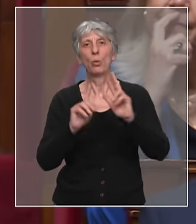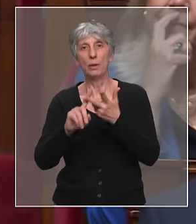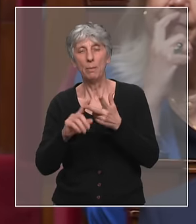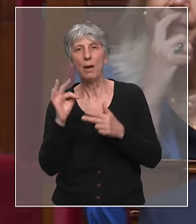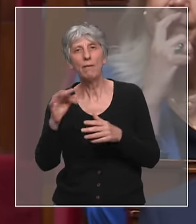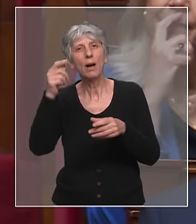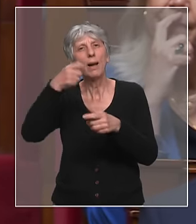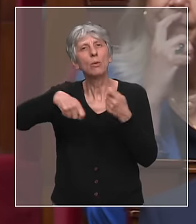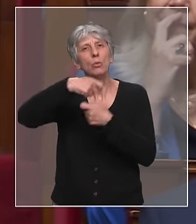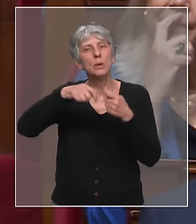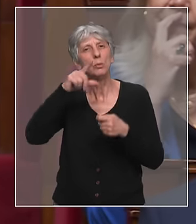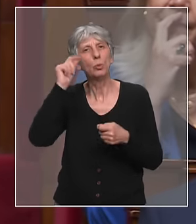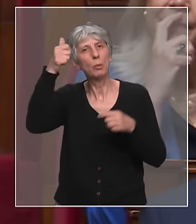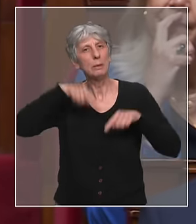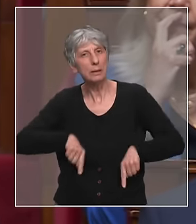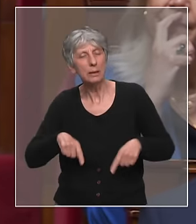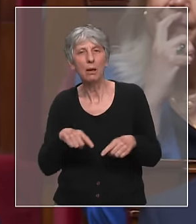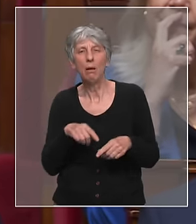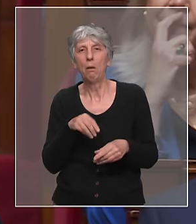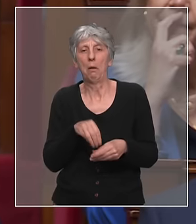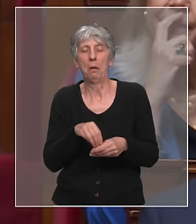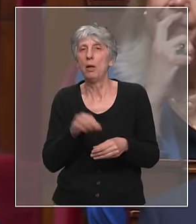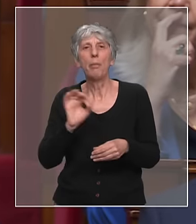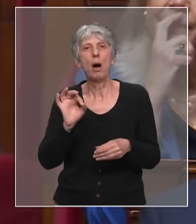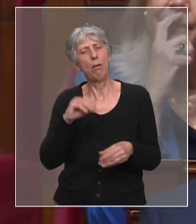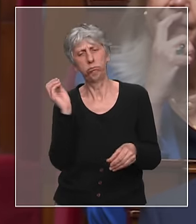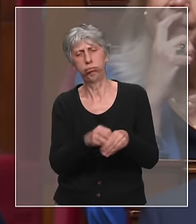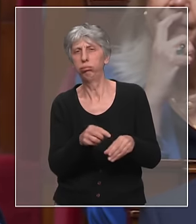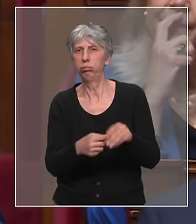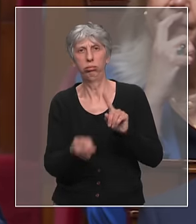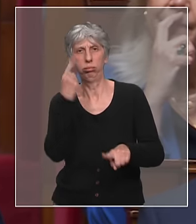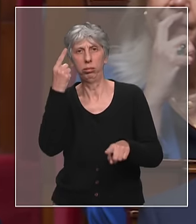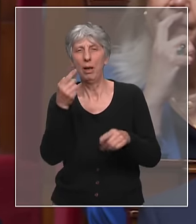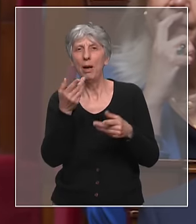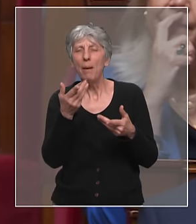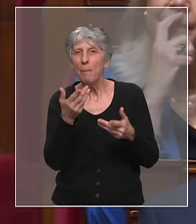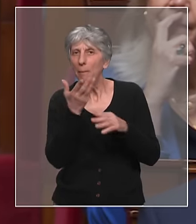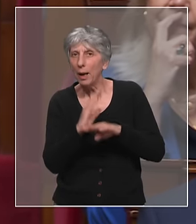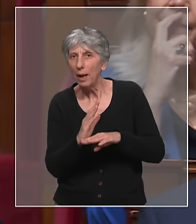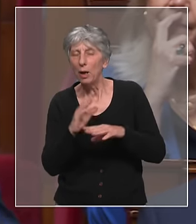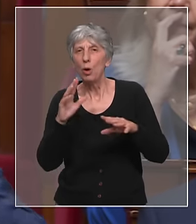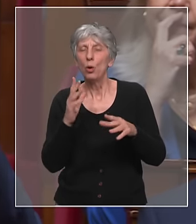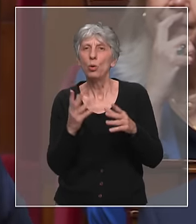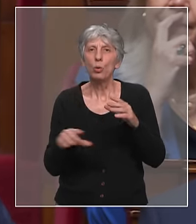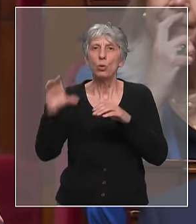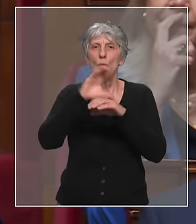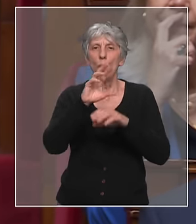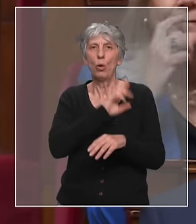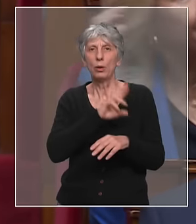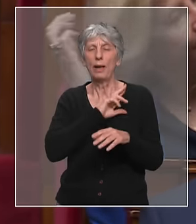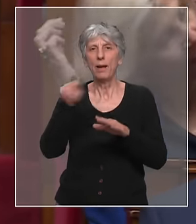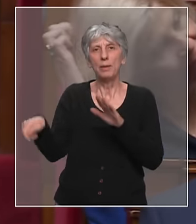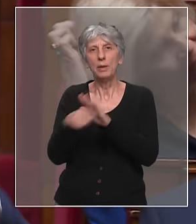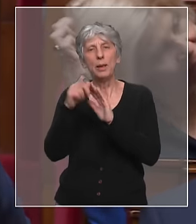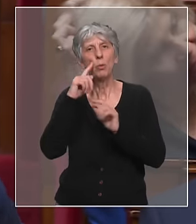pas de petite économie. Est-ce que vous êtes prêt à interdire le cumul retraite-indemnité pour les membres du